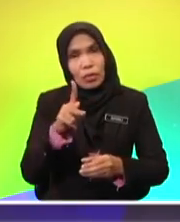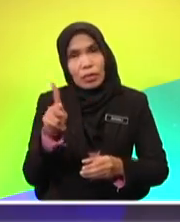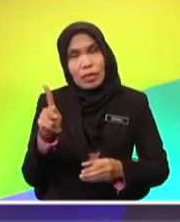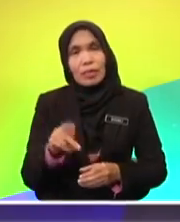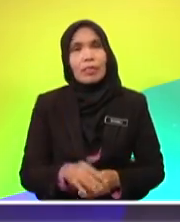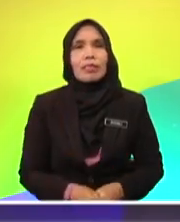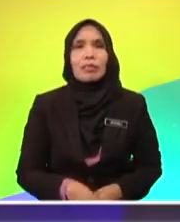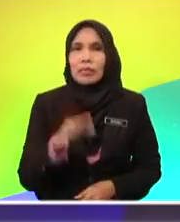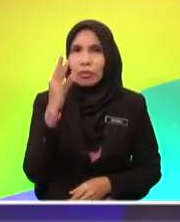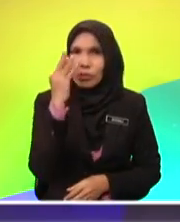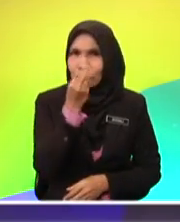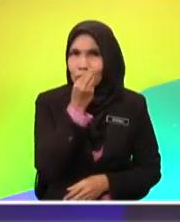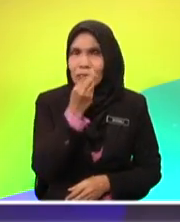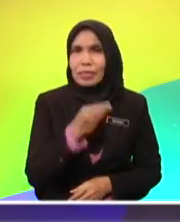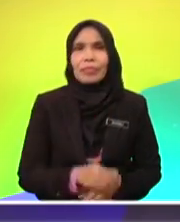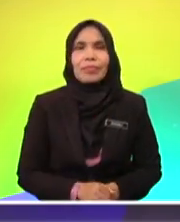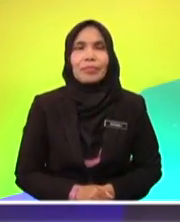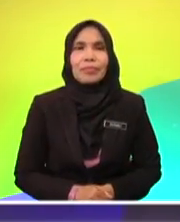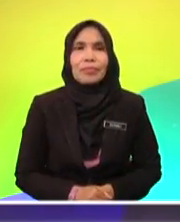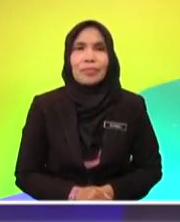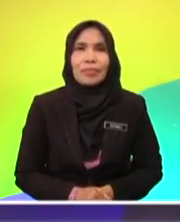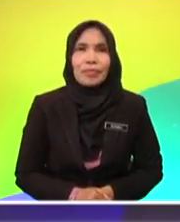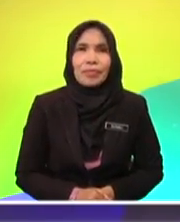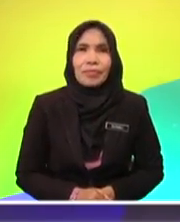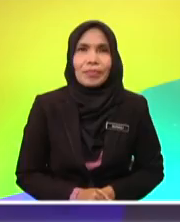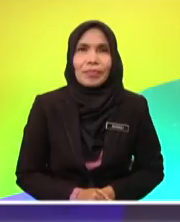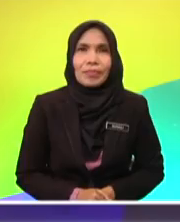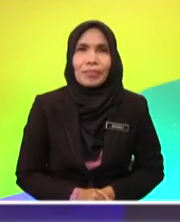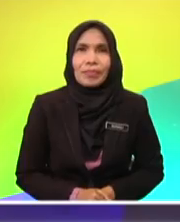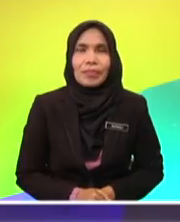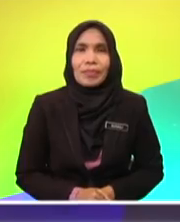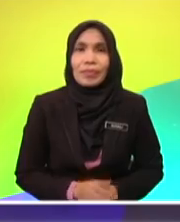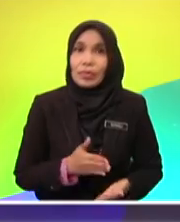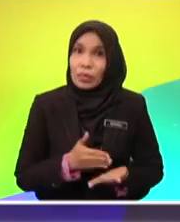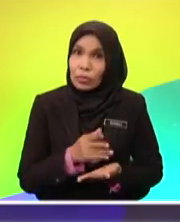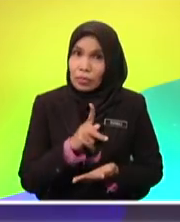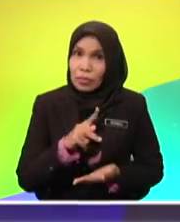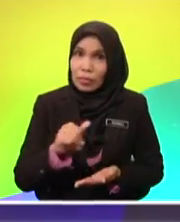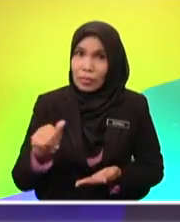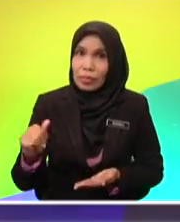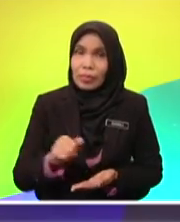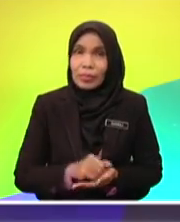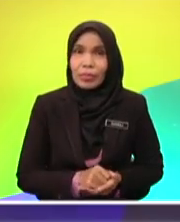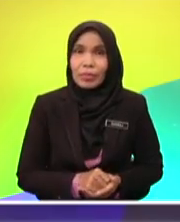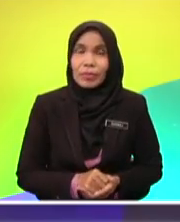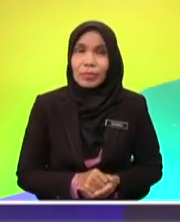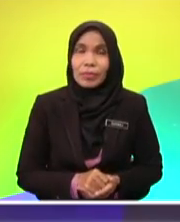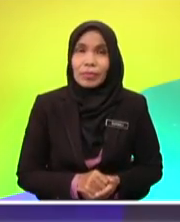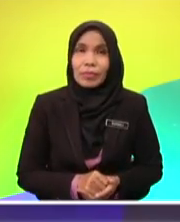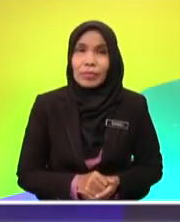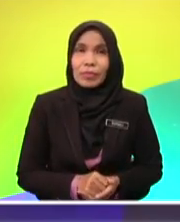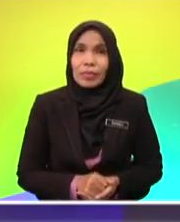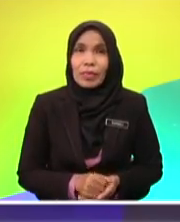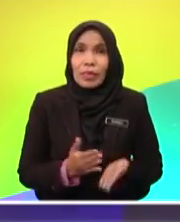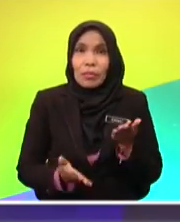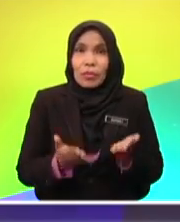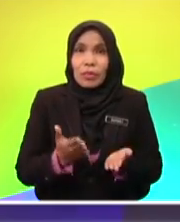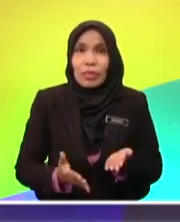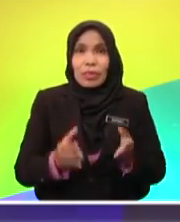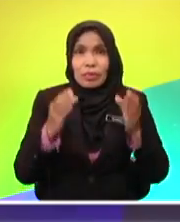betul. Ya. Baiklah. Okey, seterusnya mungkin cikgu juga boleh terangkan tentang ciri-ciri